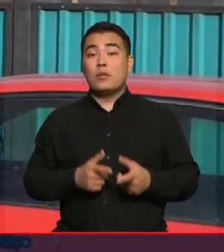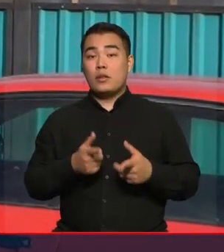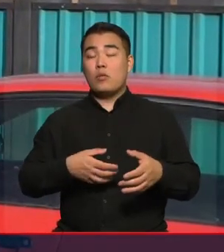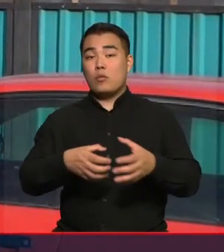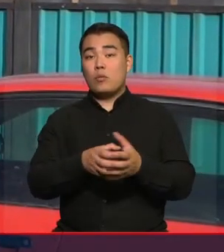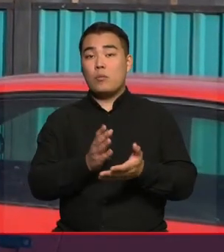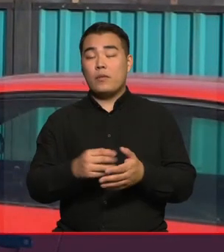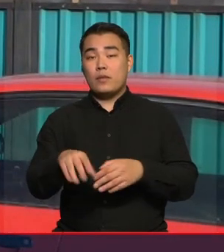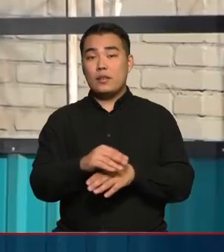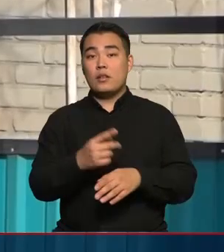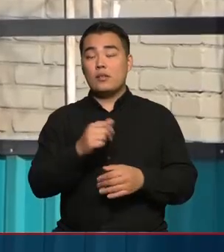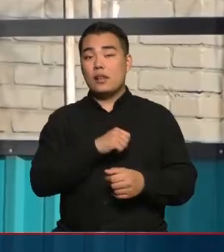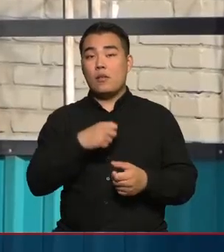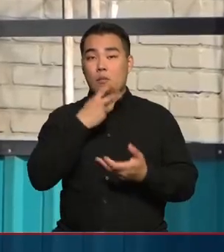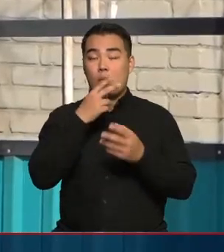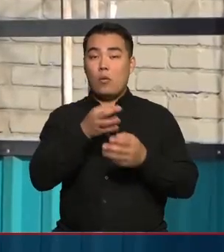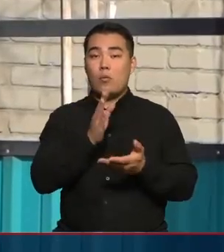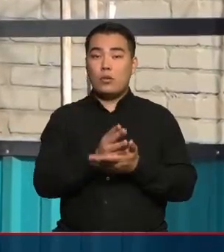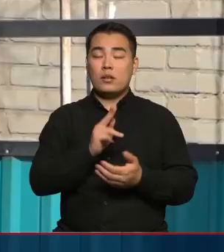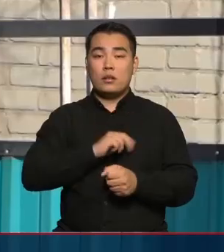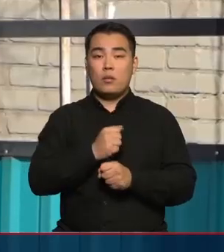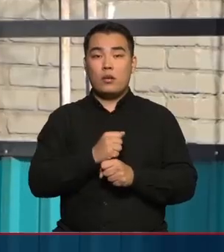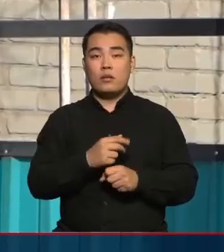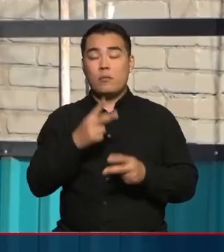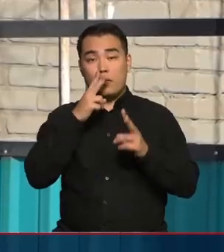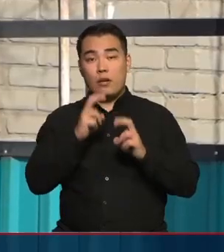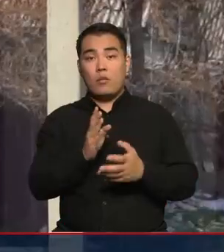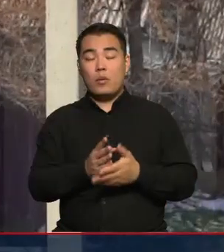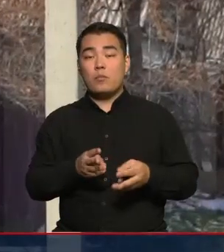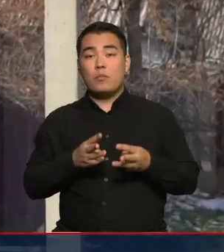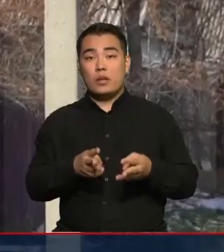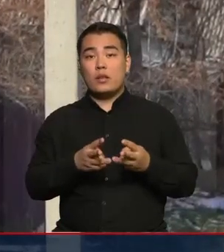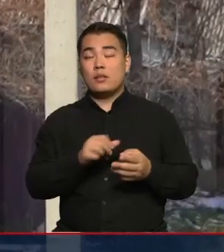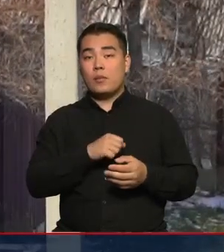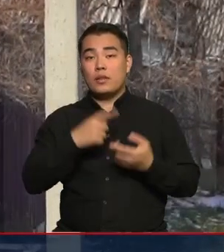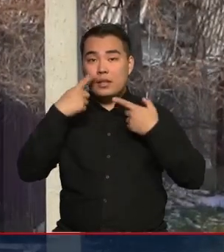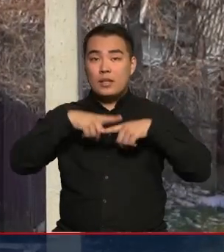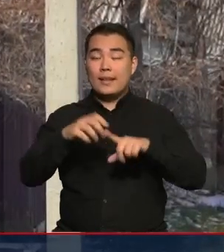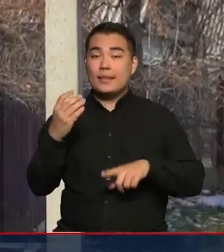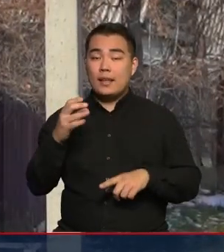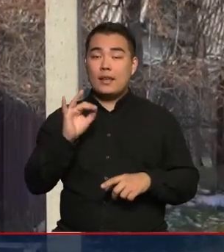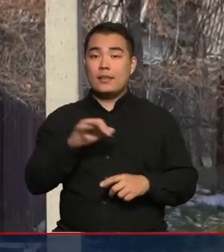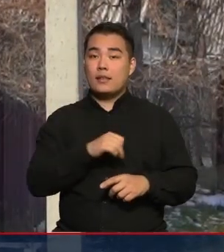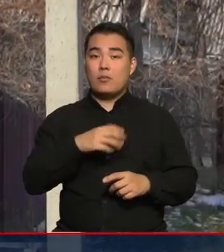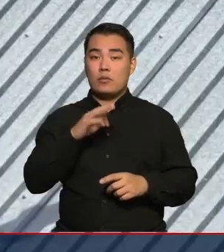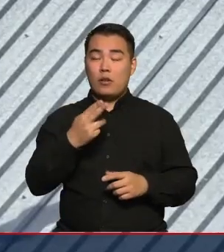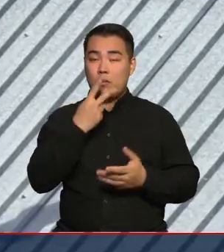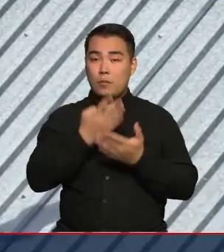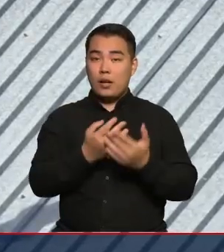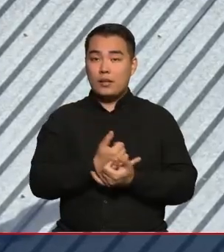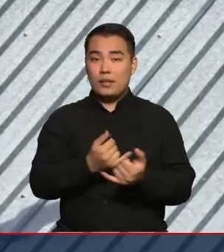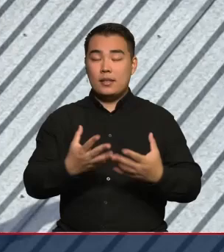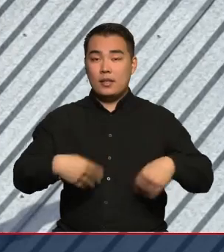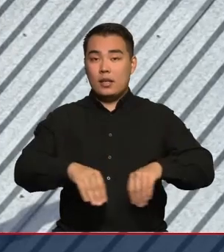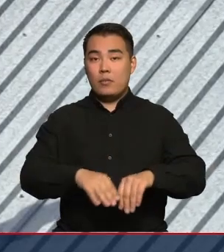будут работать по всей области. Проверять планируют не только состояние печных устройств и датчиков, но и социально-бытовые условия